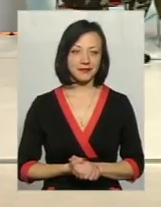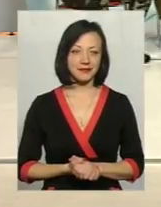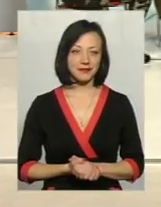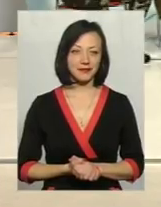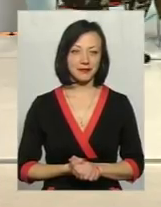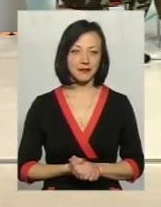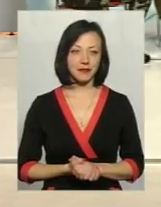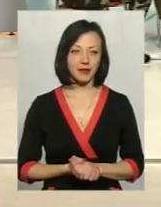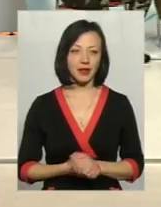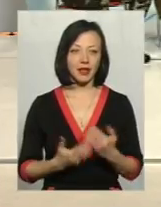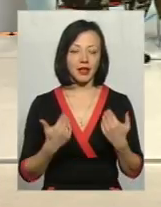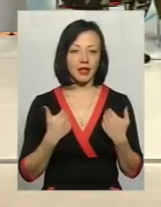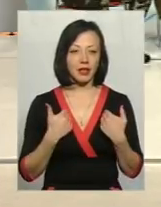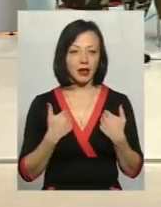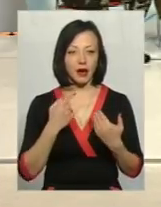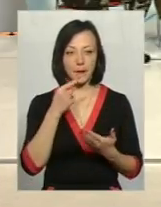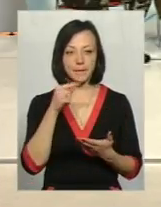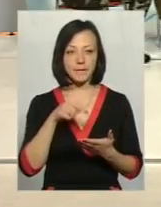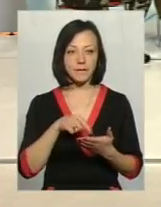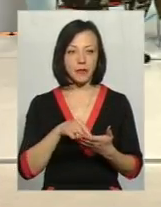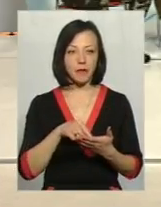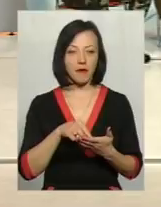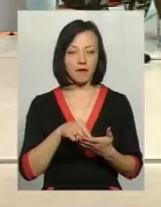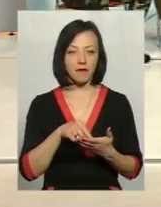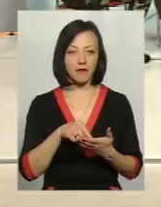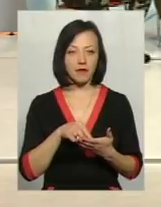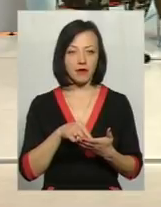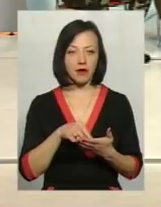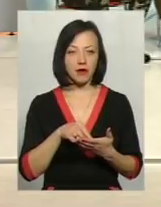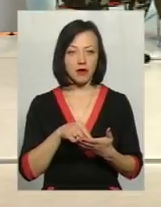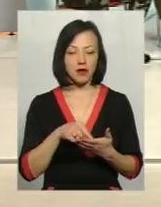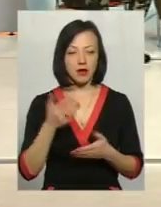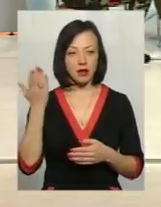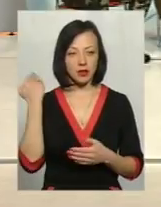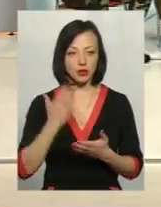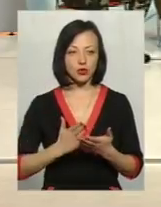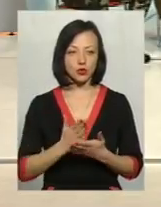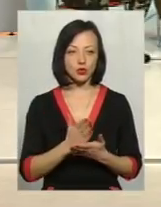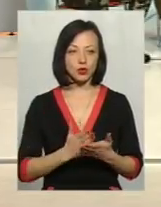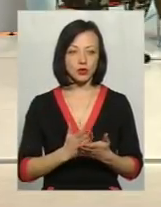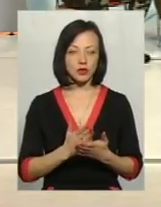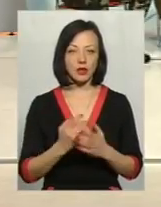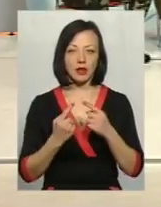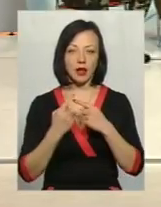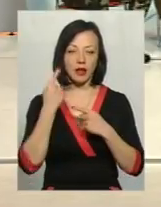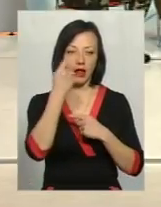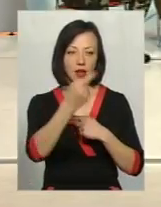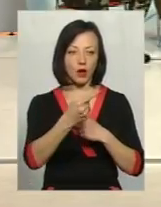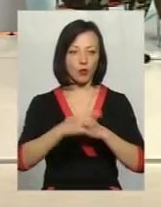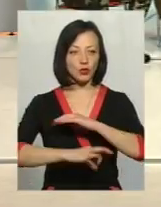Ну, я попав в Афганістан. Службу проходив на той час на Далекому Сході